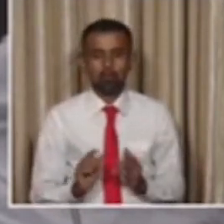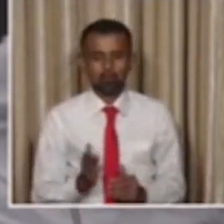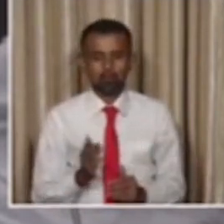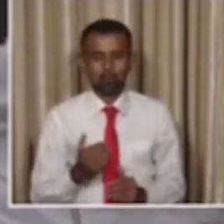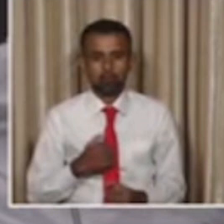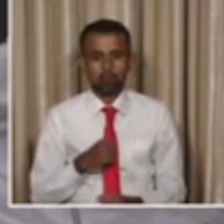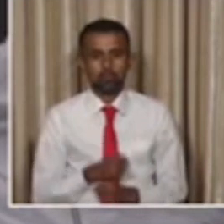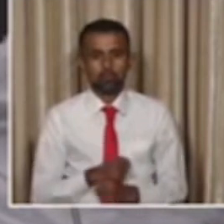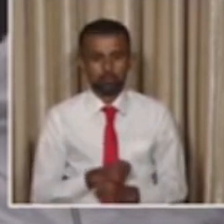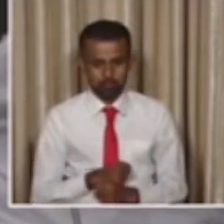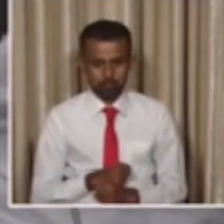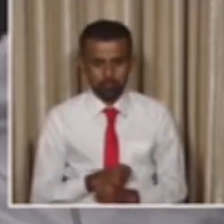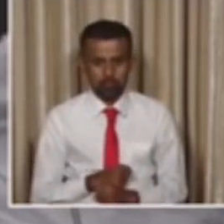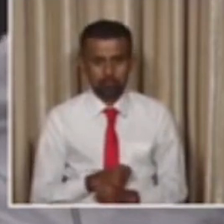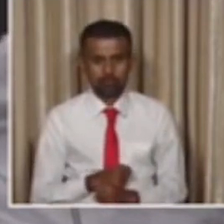අපේ රාජ්‍ය